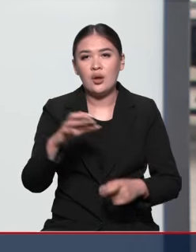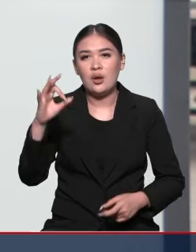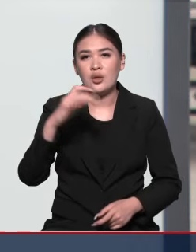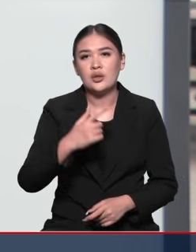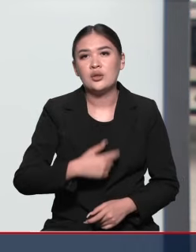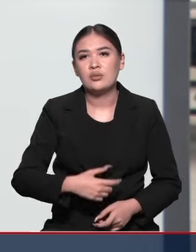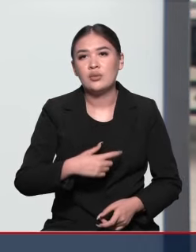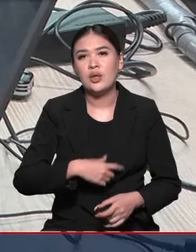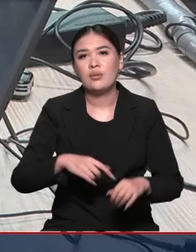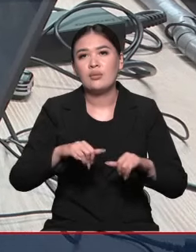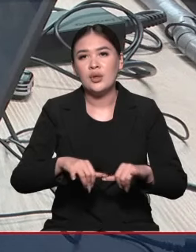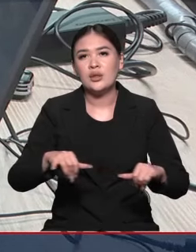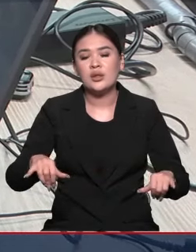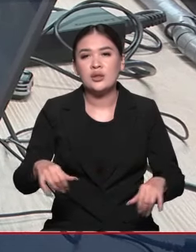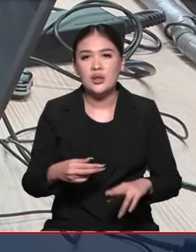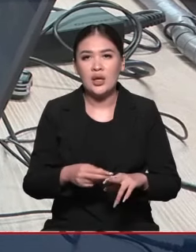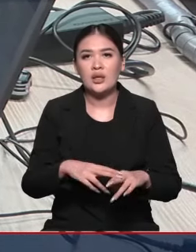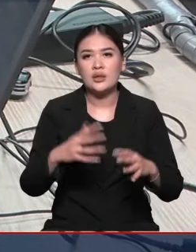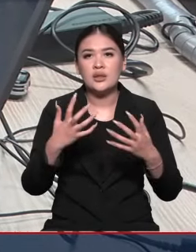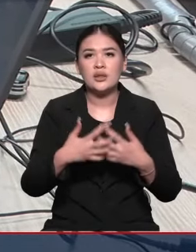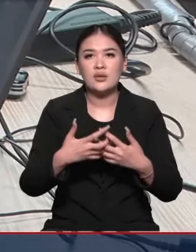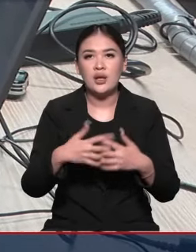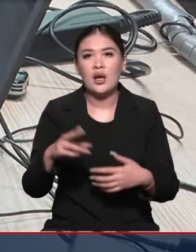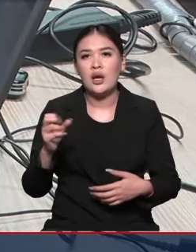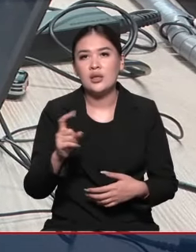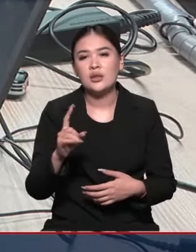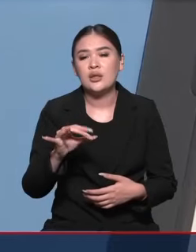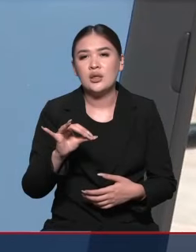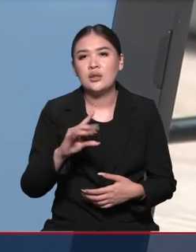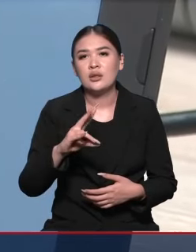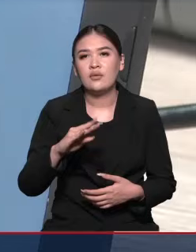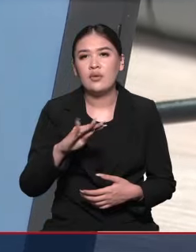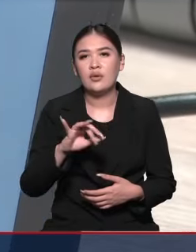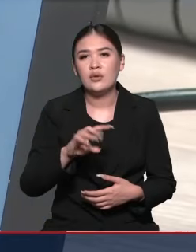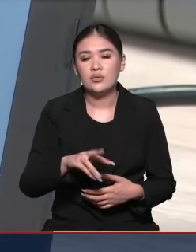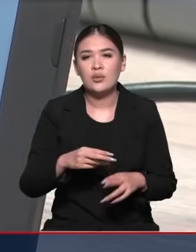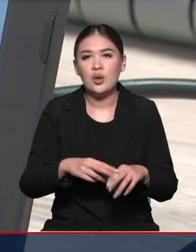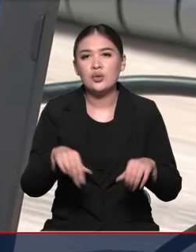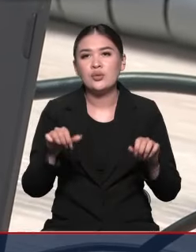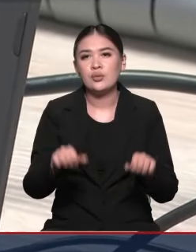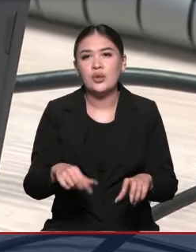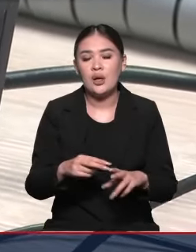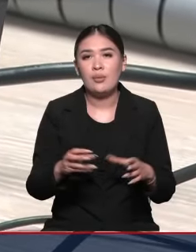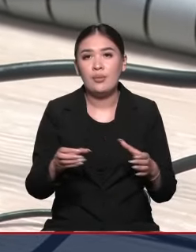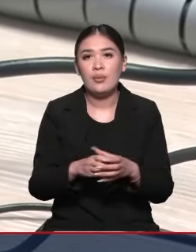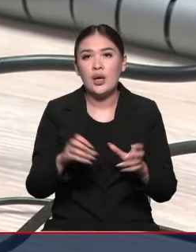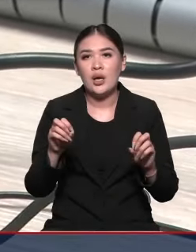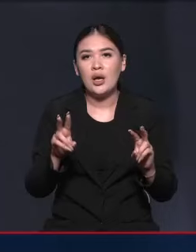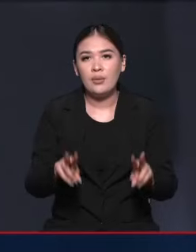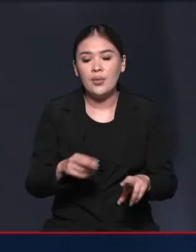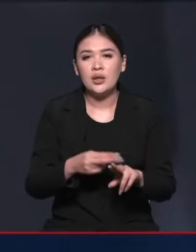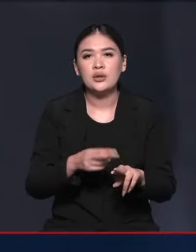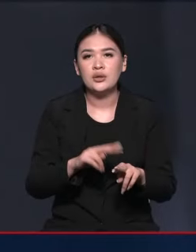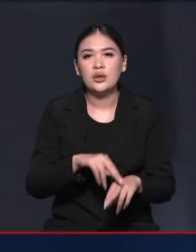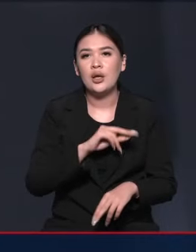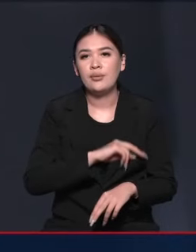международном инфопространстве. В эру цифровых возможностей Казинформ имеет все для успешной работы. Профессиональную команду, надежных партнеров за